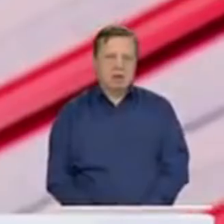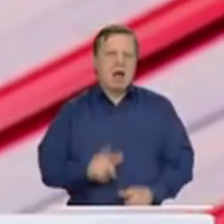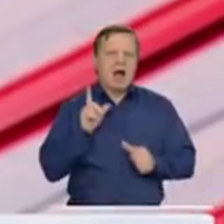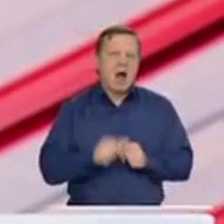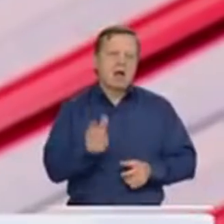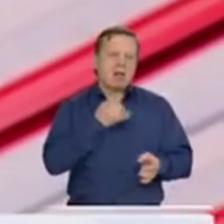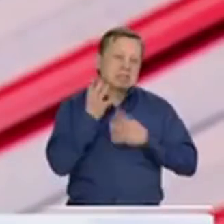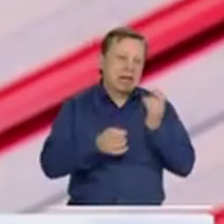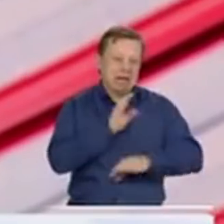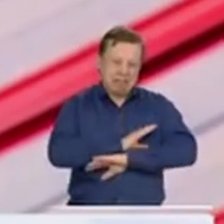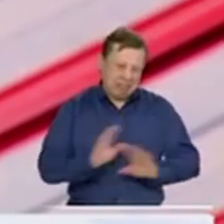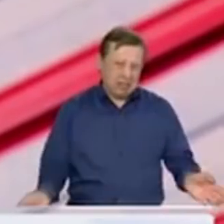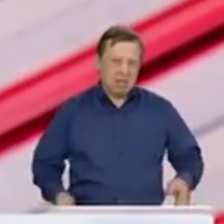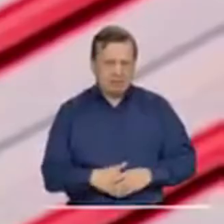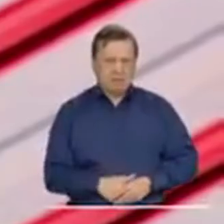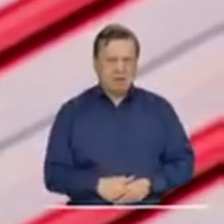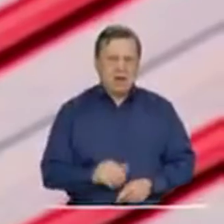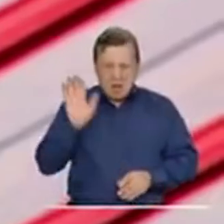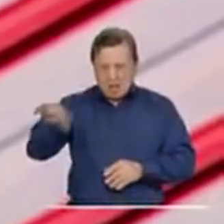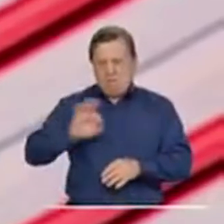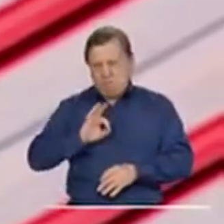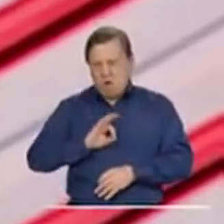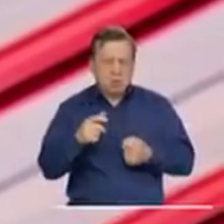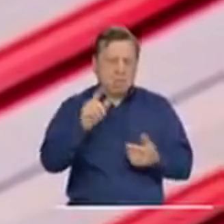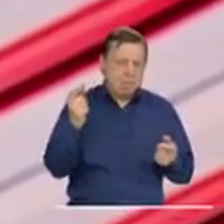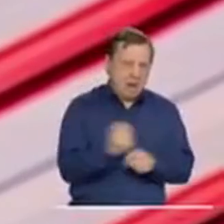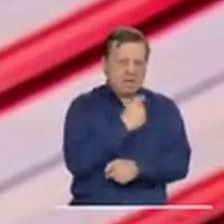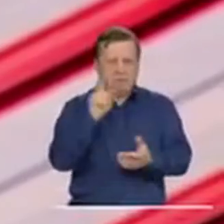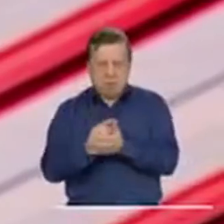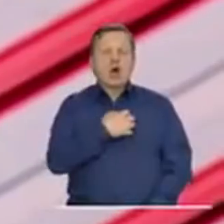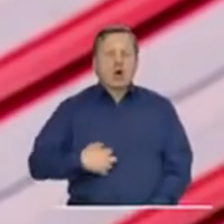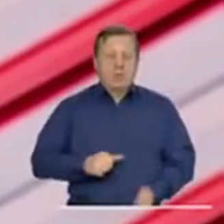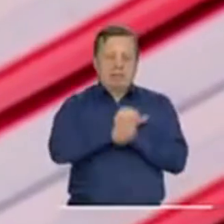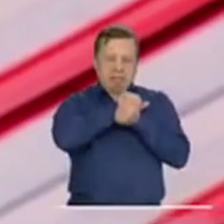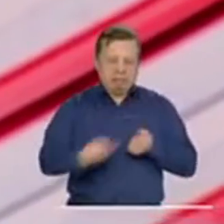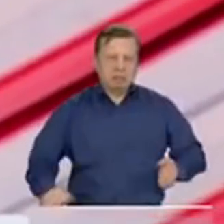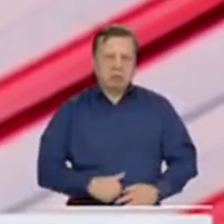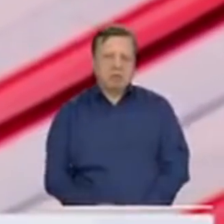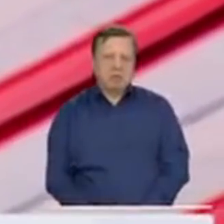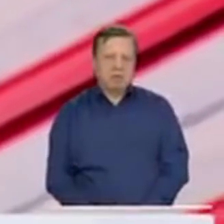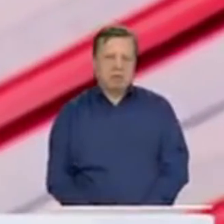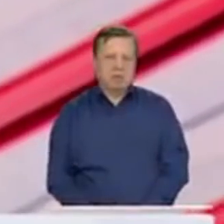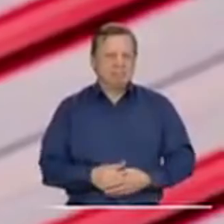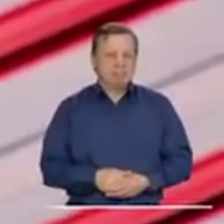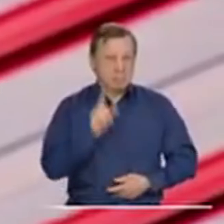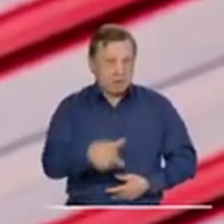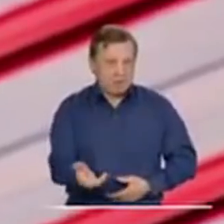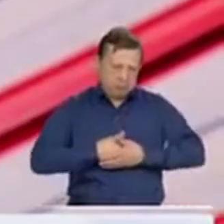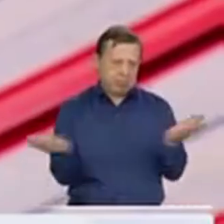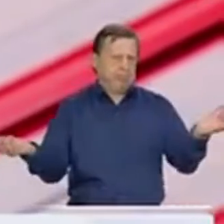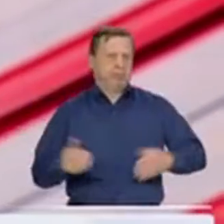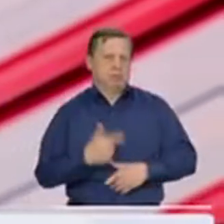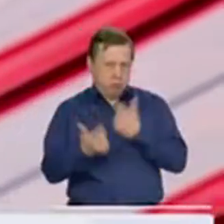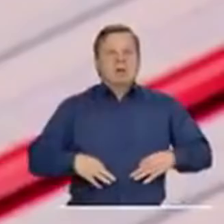No, zróbmy nowe rozdanie. Właśnie homoseksualny kościół, to jest podstawowa rzecz. Ale nie biadolmy. Co do